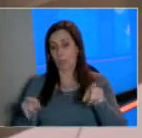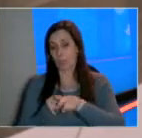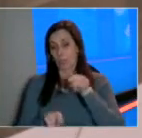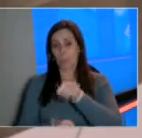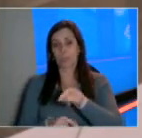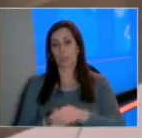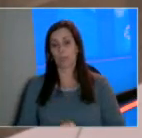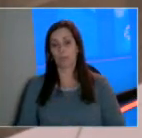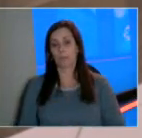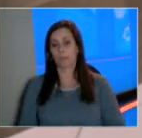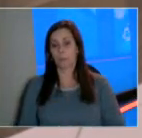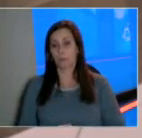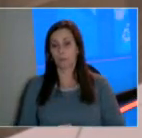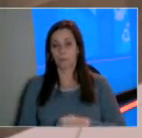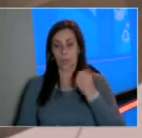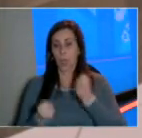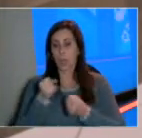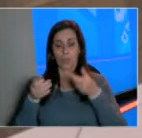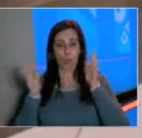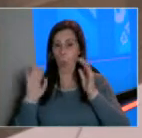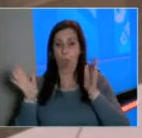הזה. קשה נורא